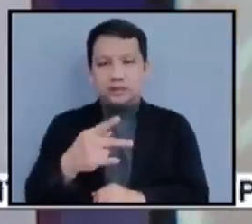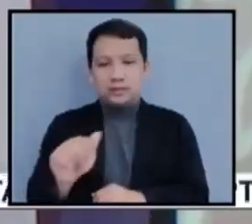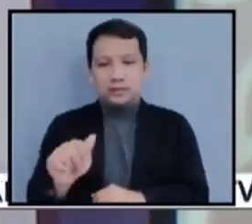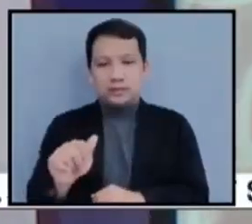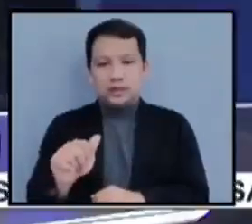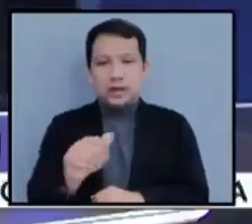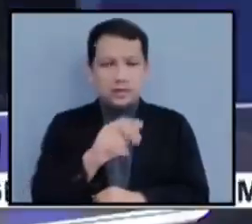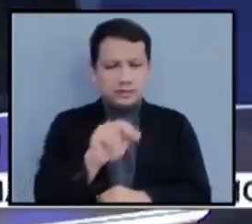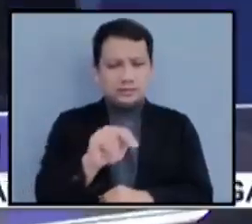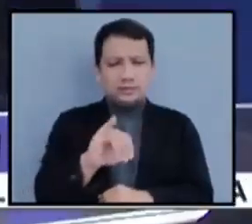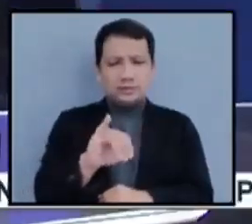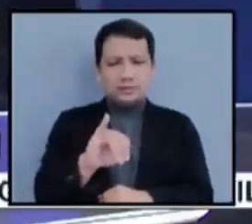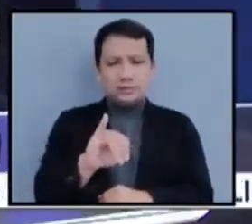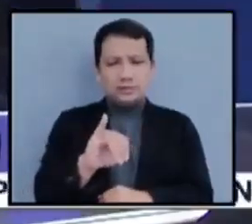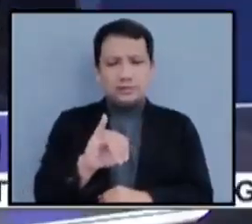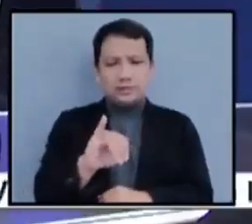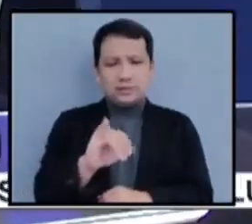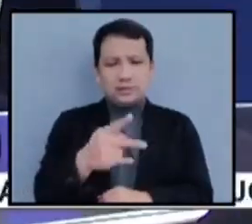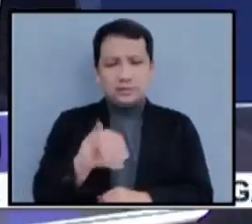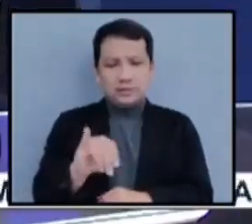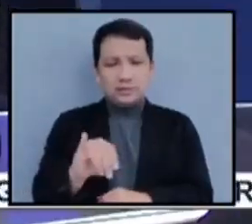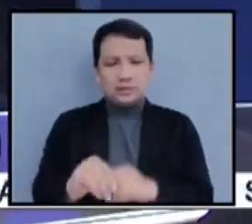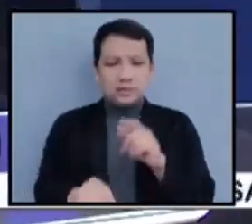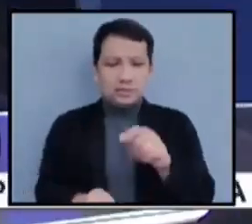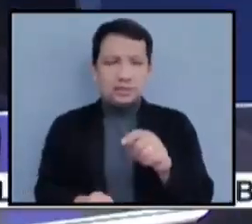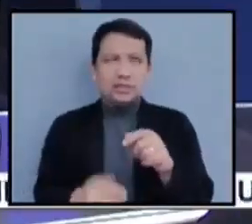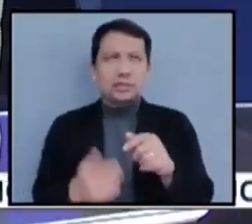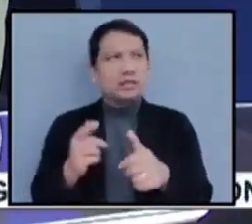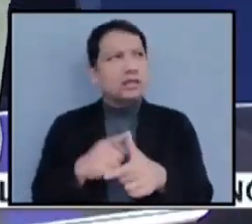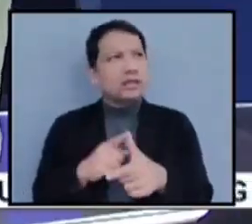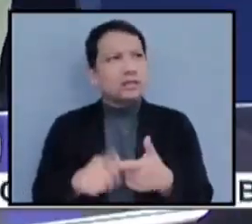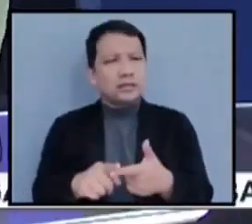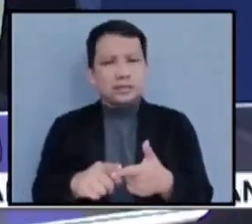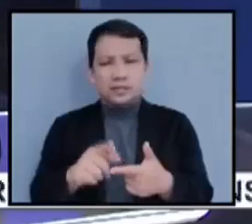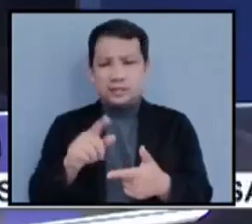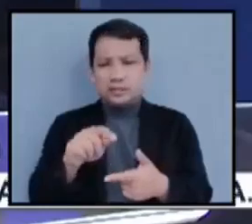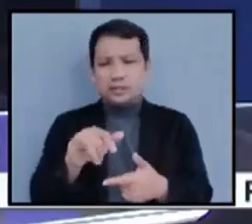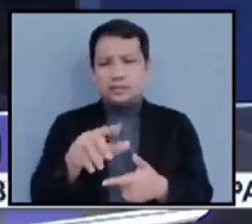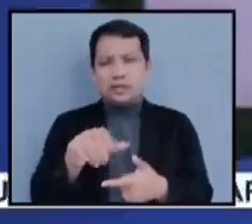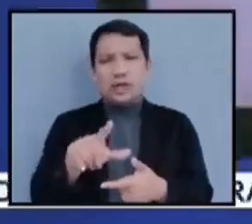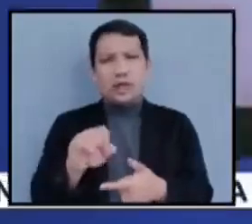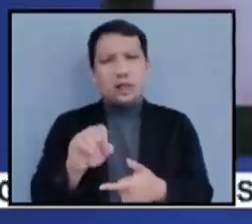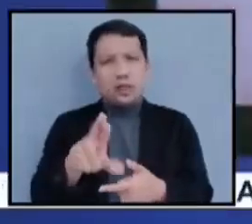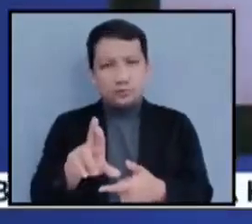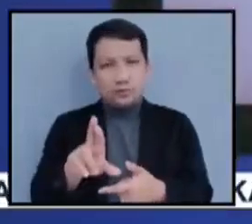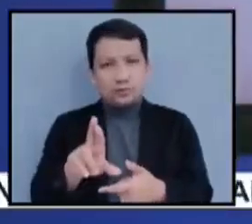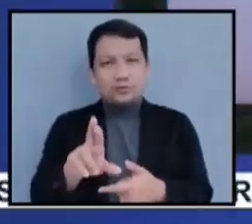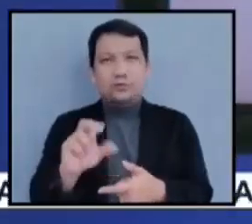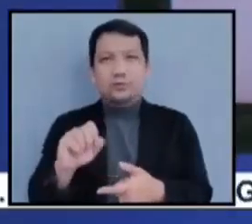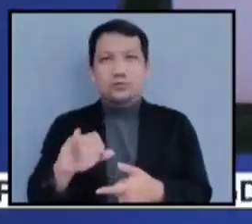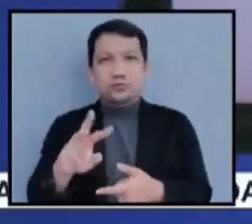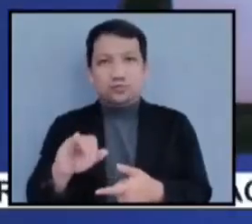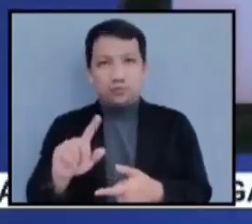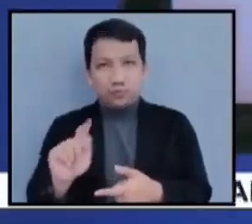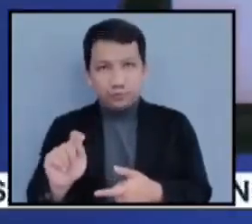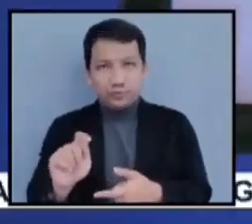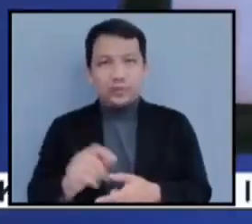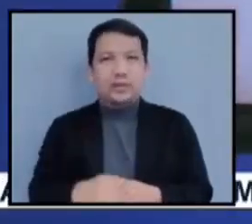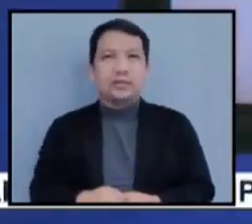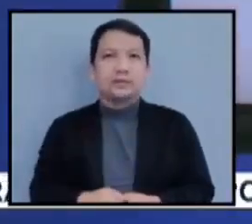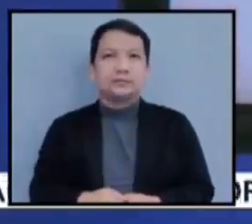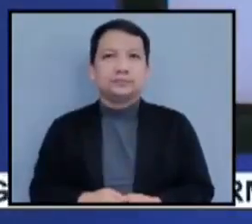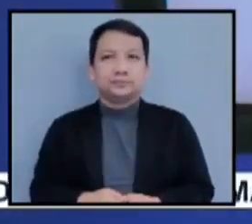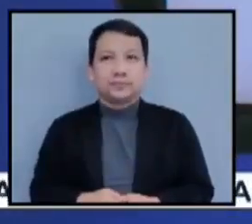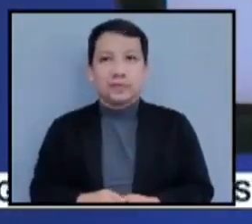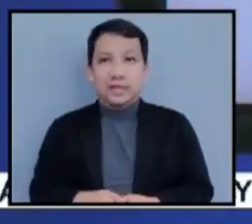si Swiftie! Yes, enchanted to meet you. Wow naman well, siya. Siyempre, Swiftie rin tayo. Pero